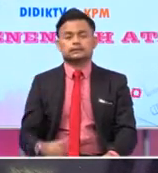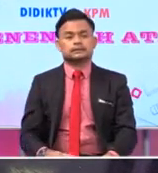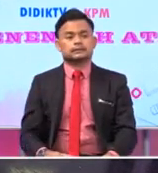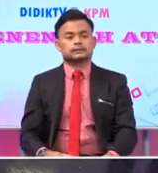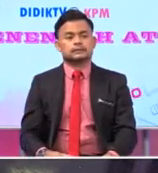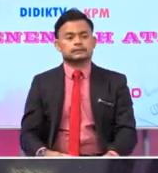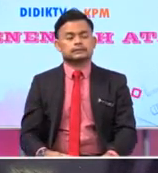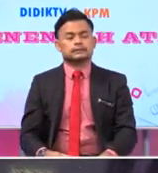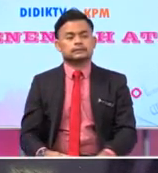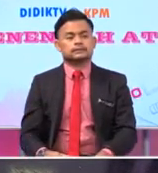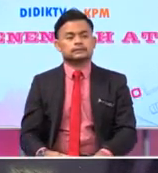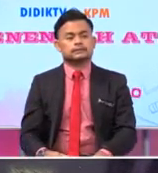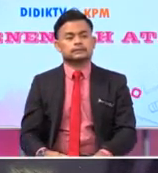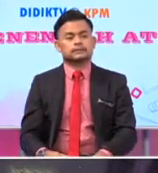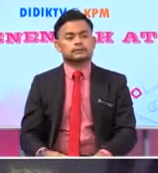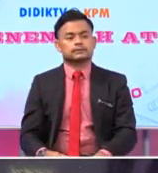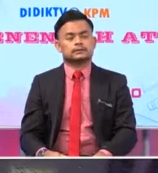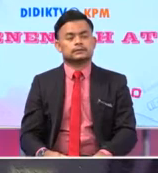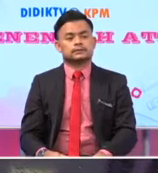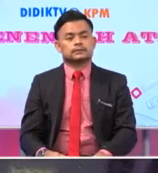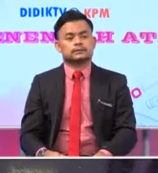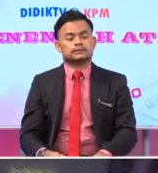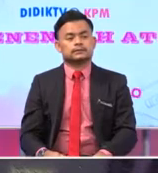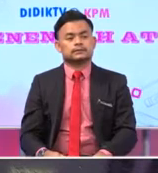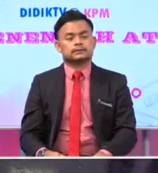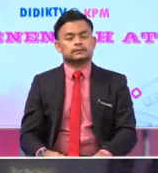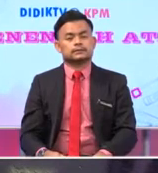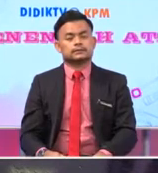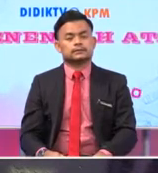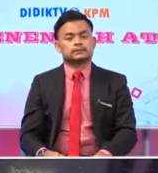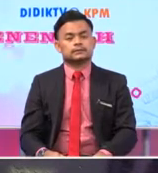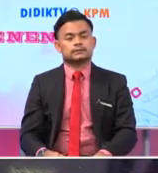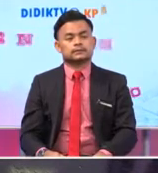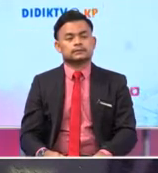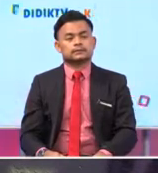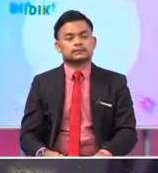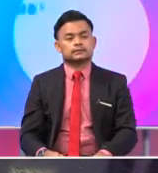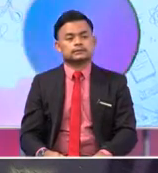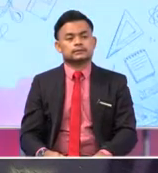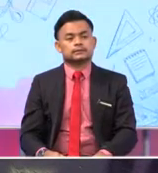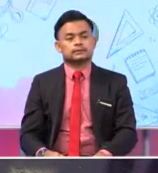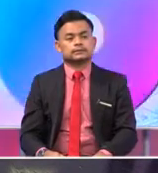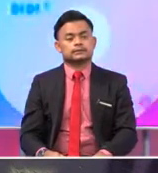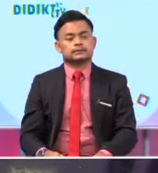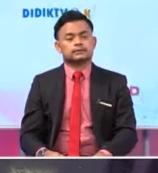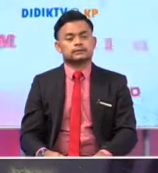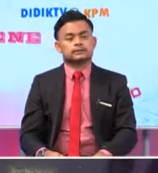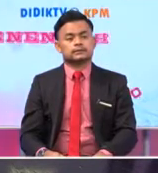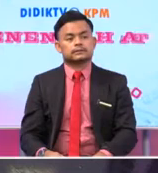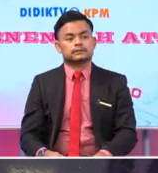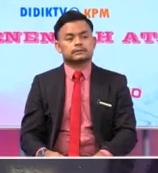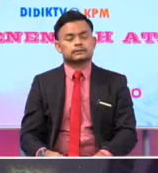waktu keyword Oke seterusnya Noah Oke ini soal dan agak